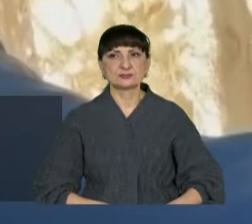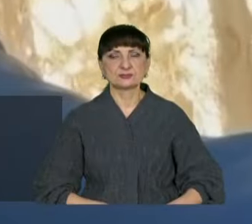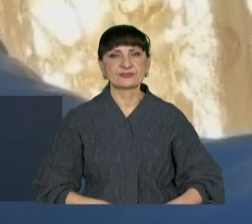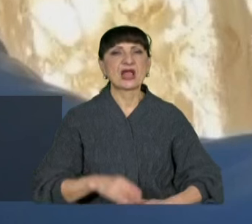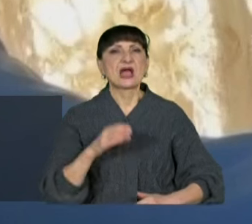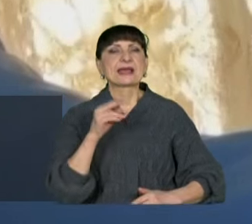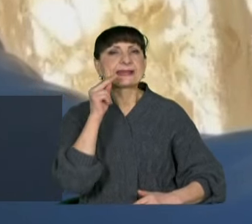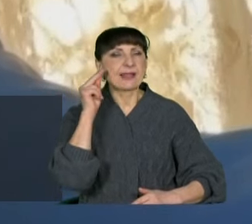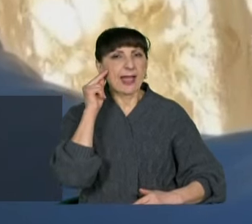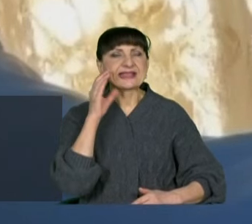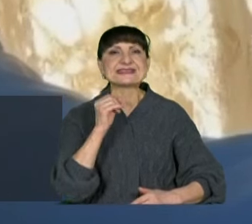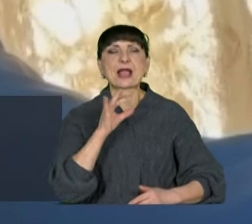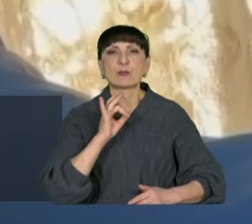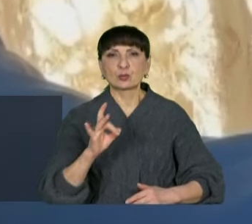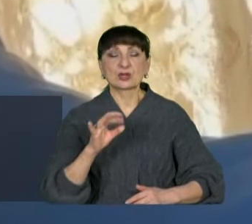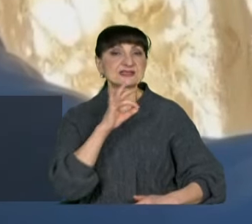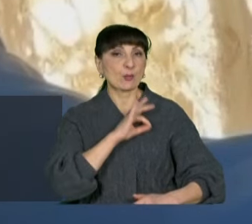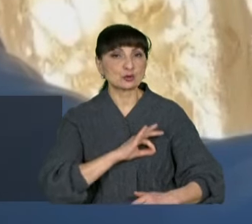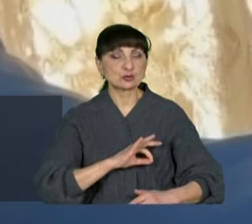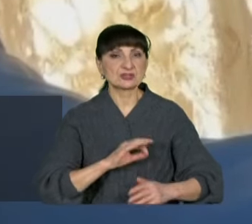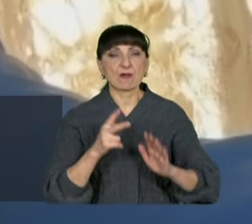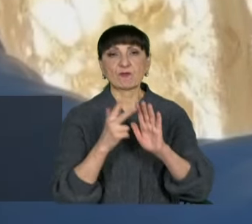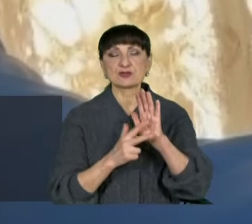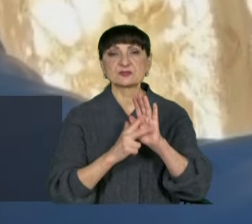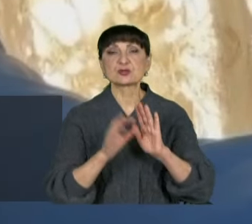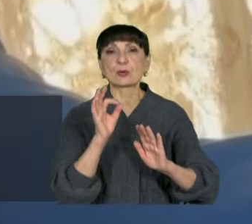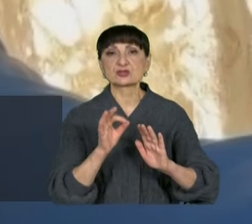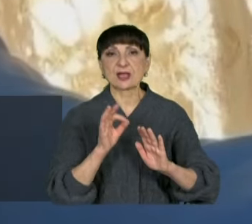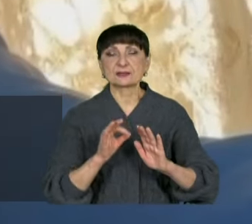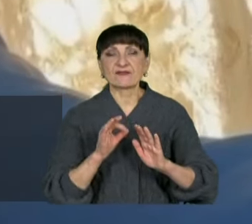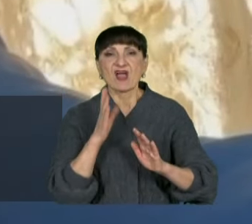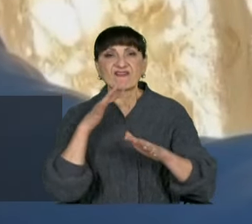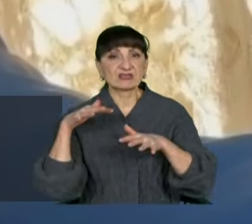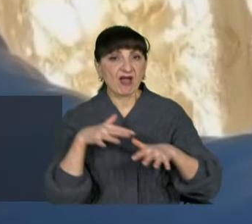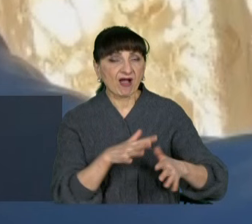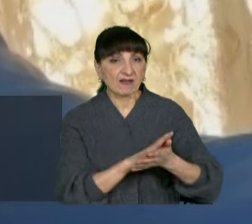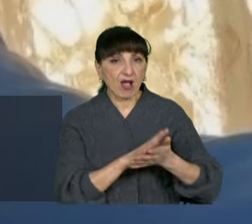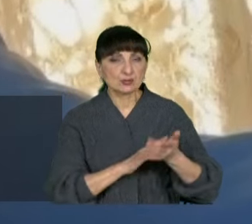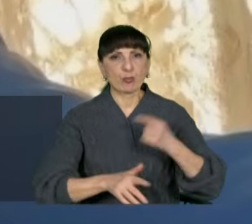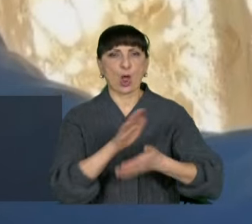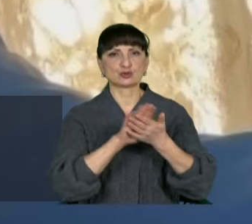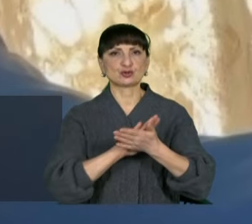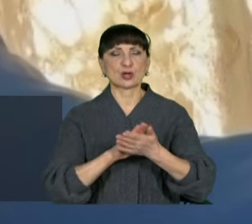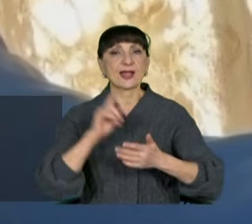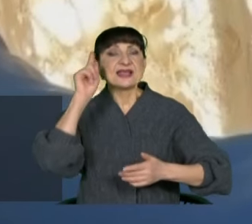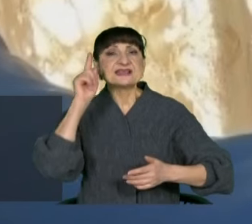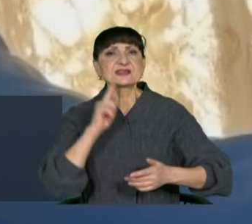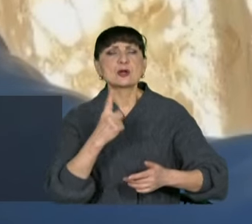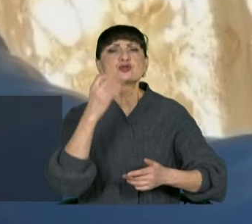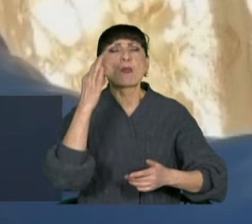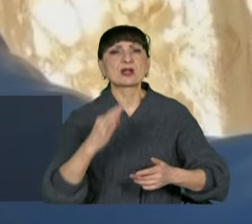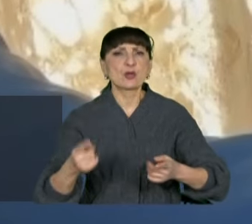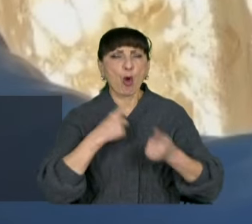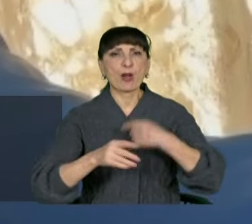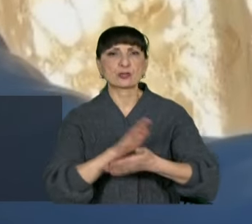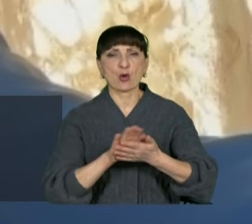Сингапуре используется 80% сточных вод, а в Израиле 100%